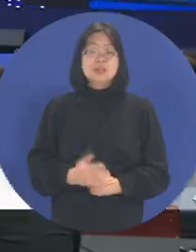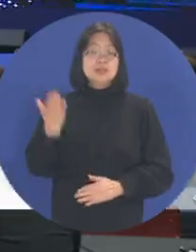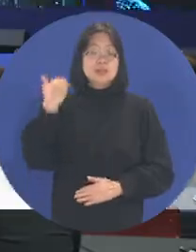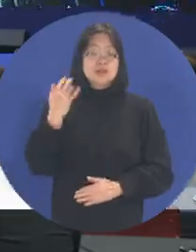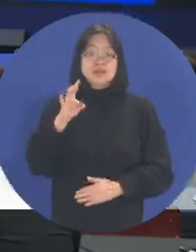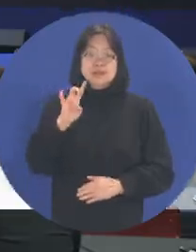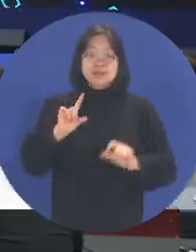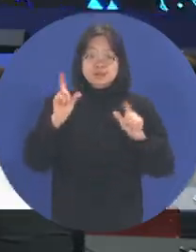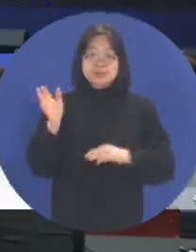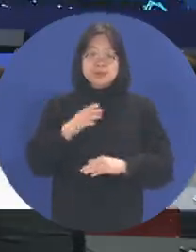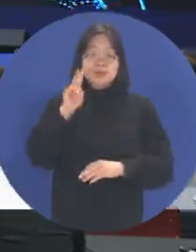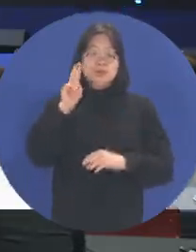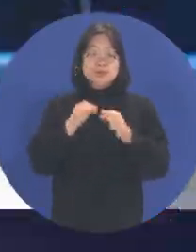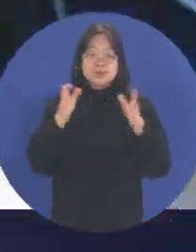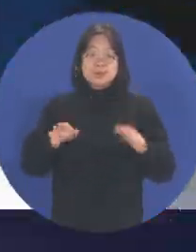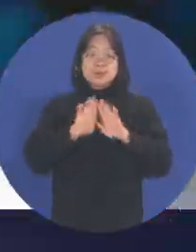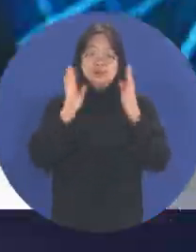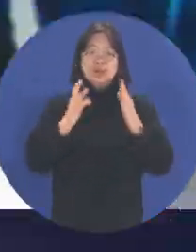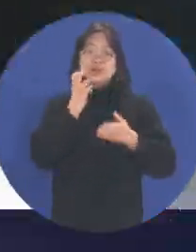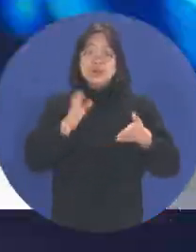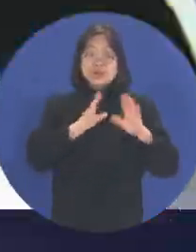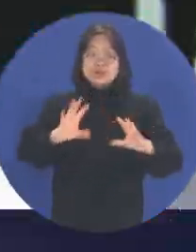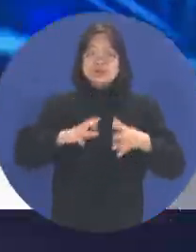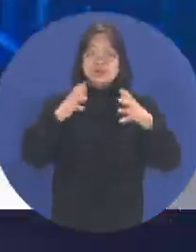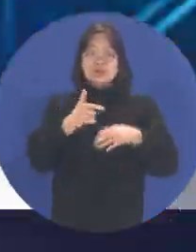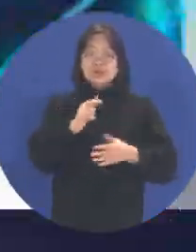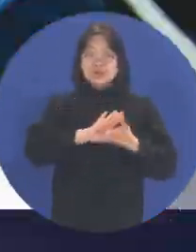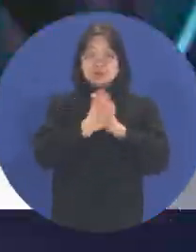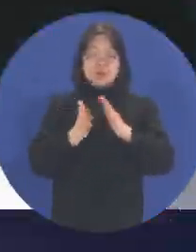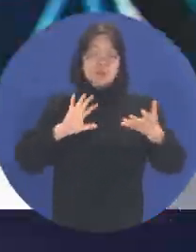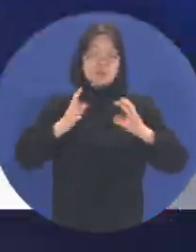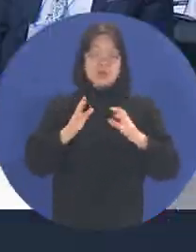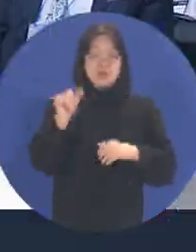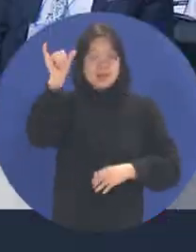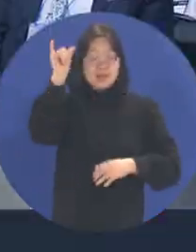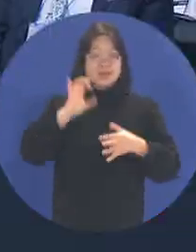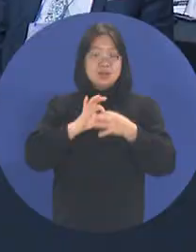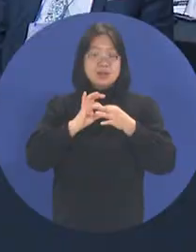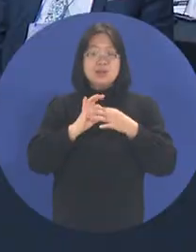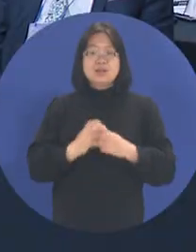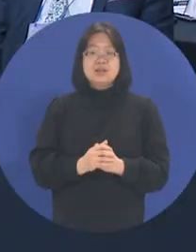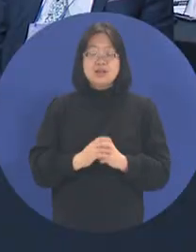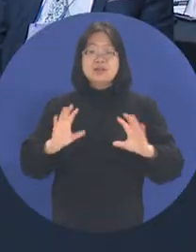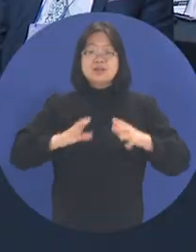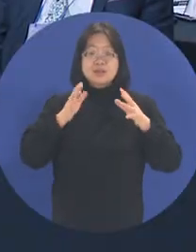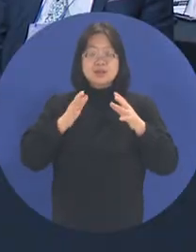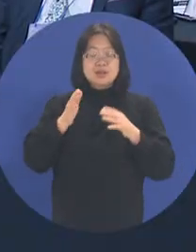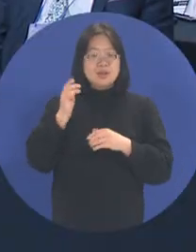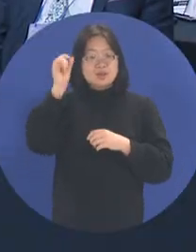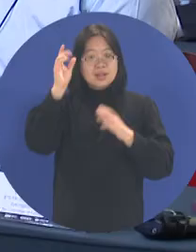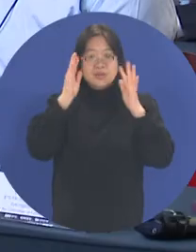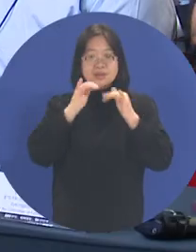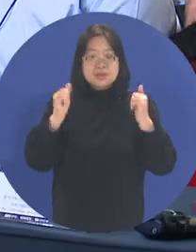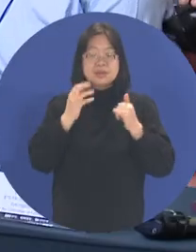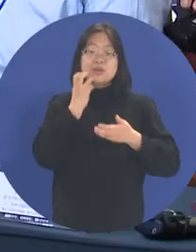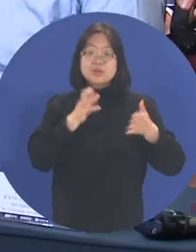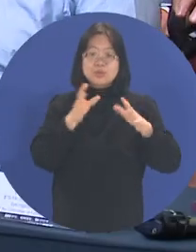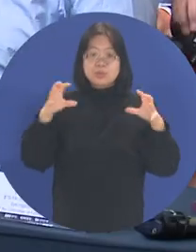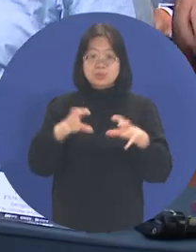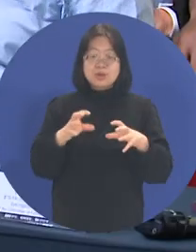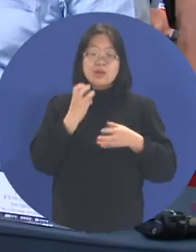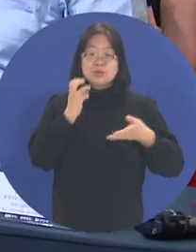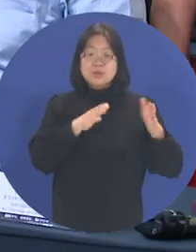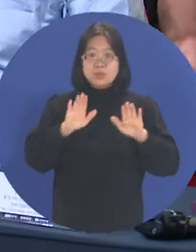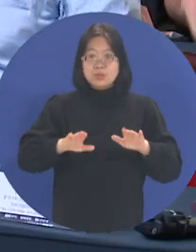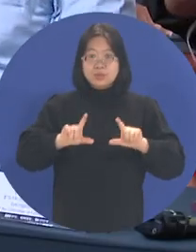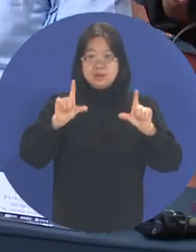지난 24일부터 이틀간 열린 경기 글로벌 대전환 포럼 AI 관련 세계 석학들이 경기도에 모였습니다.